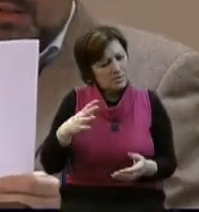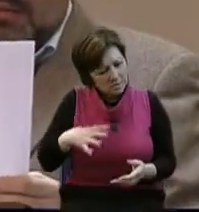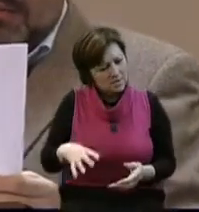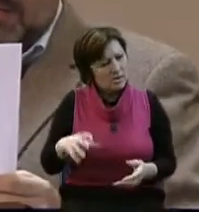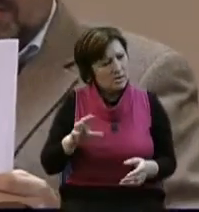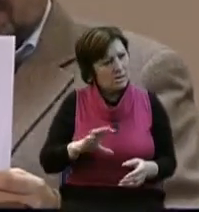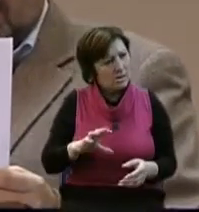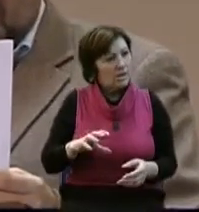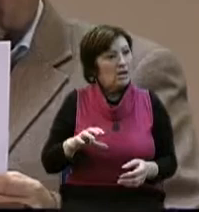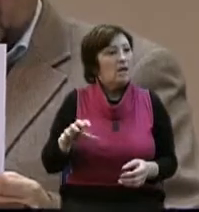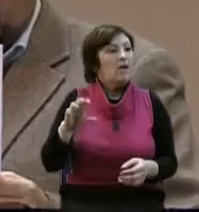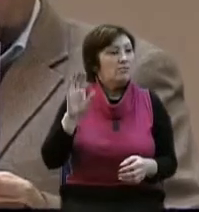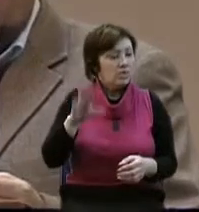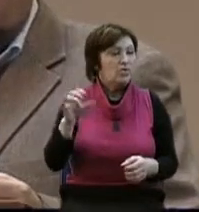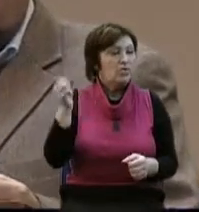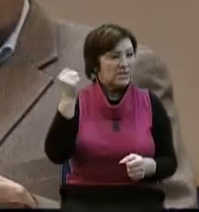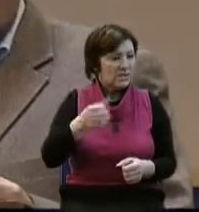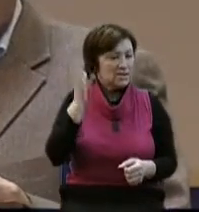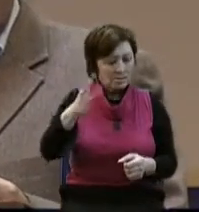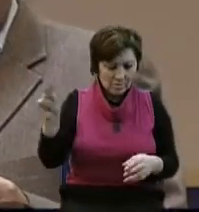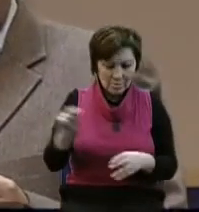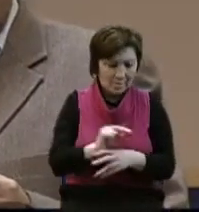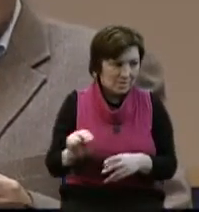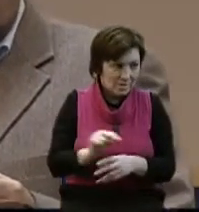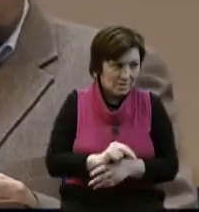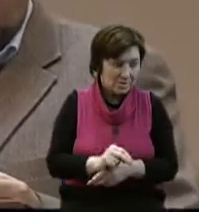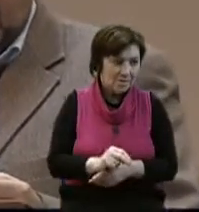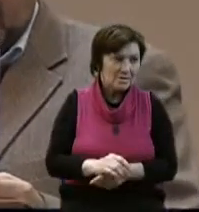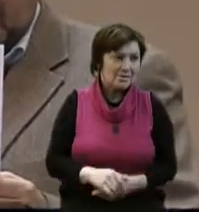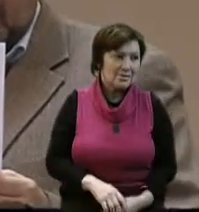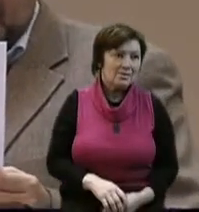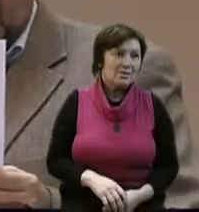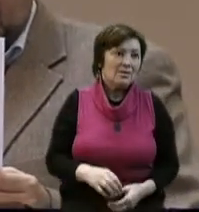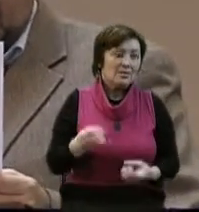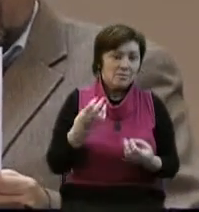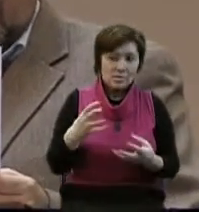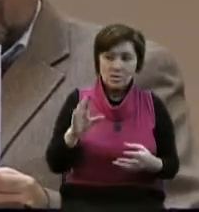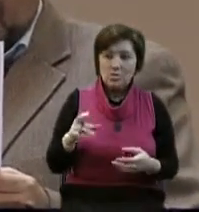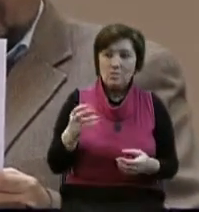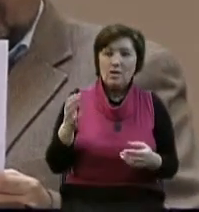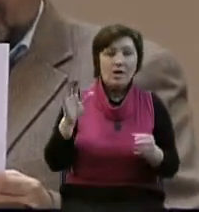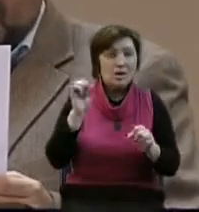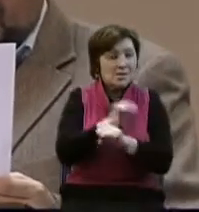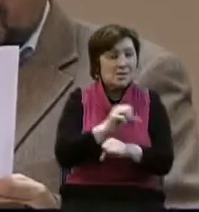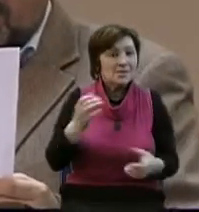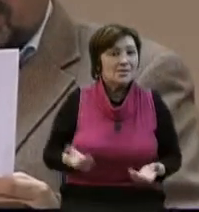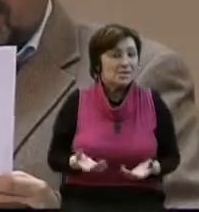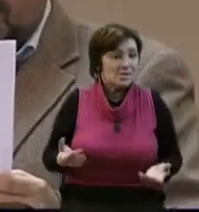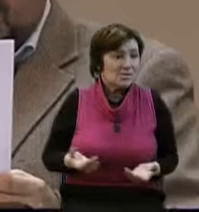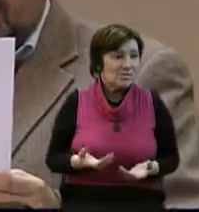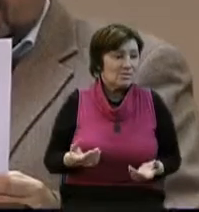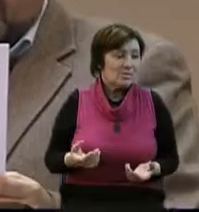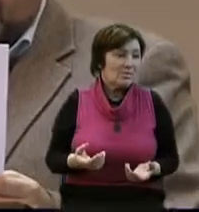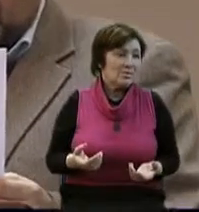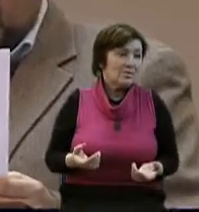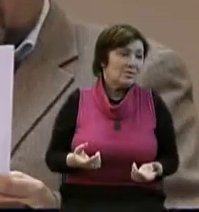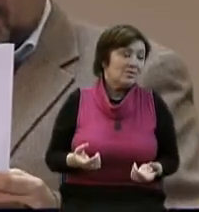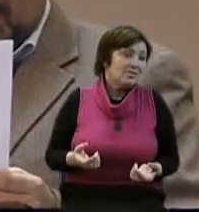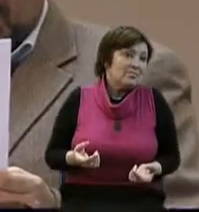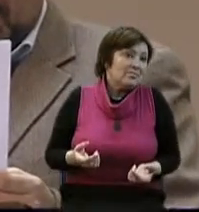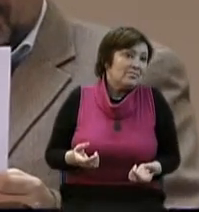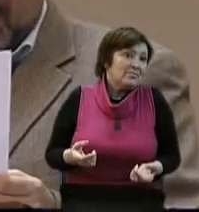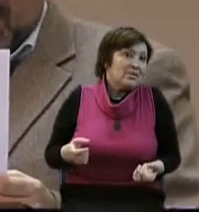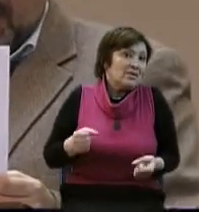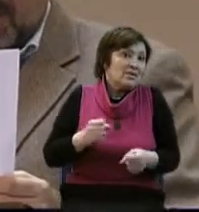сколько еды, медикаментов или перевязок необходимо, чтобы поддержать человеческую жизнь, и не больше, само по себе было